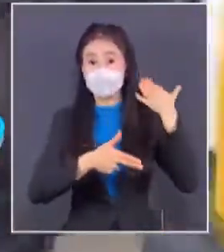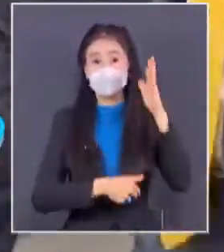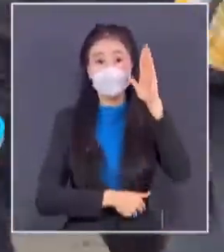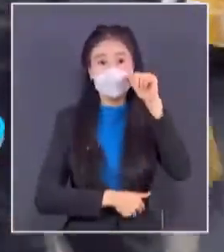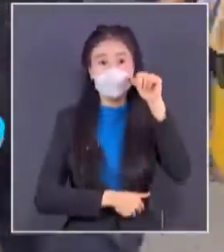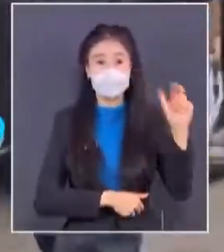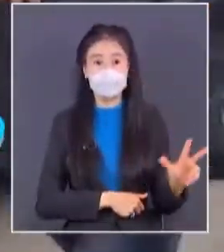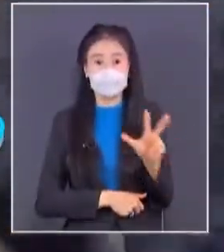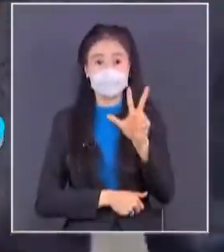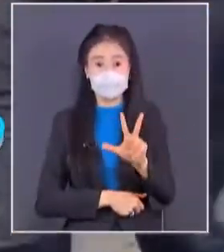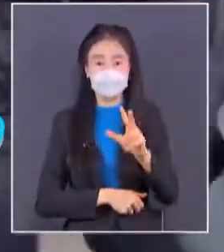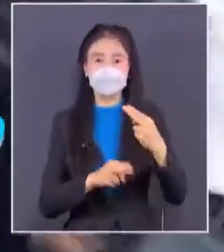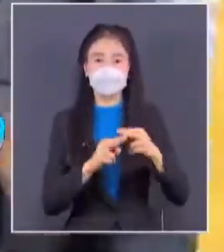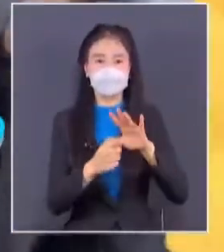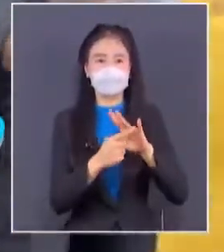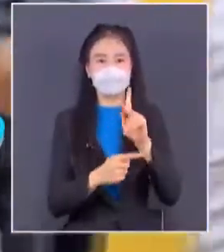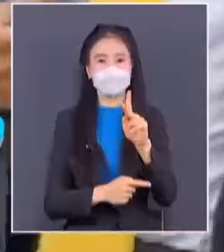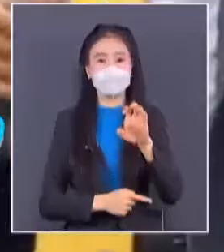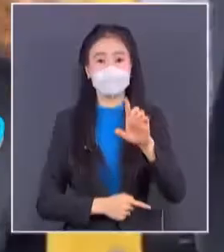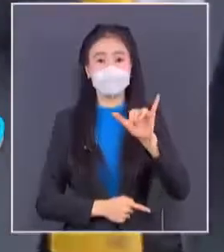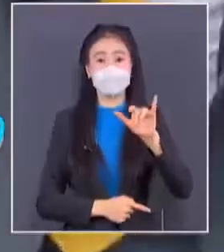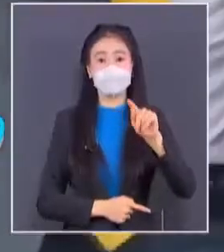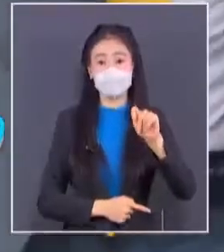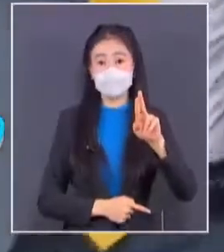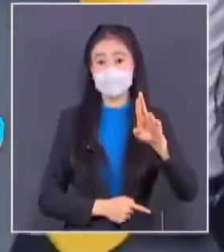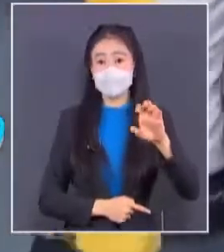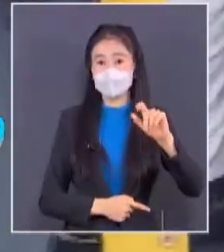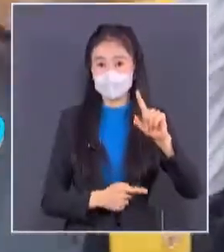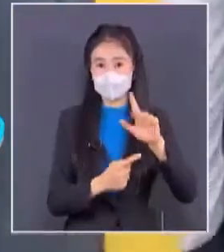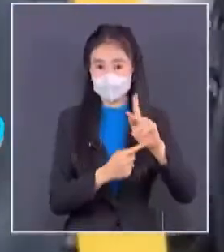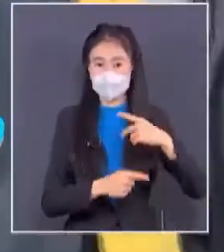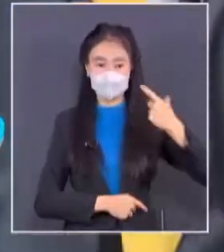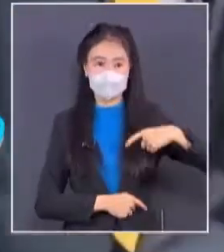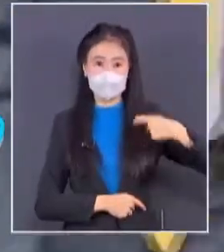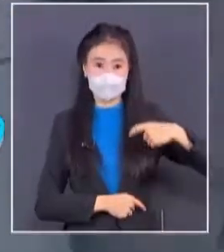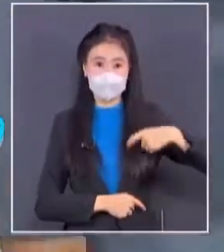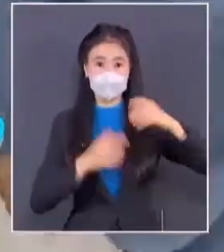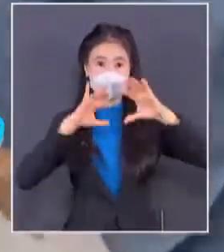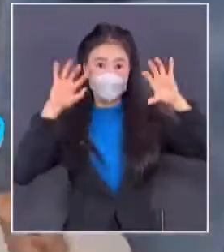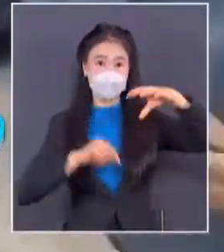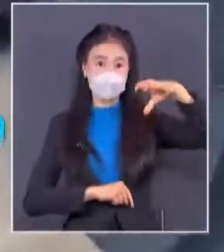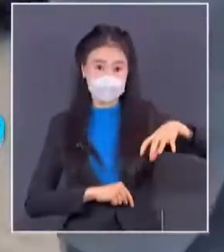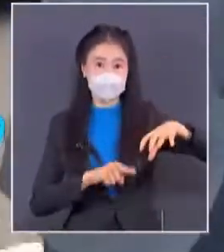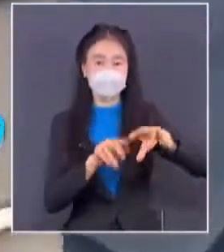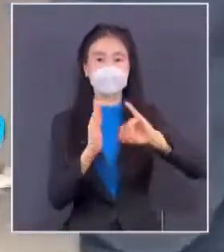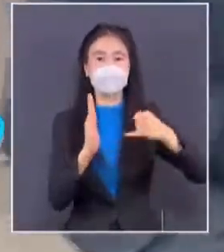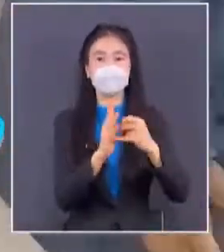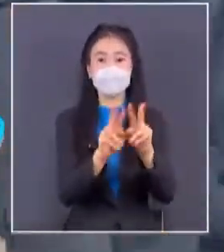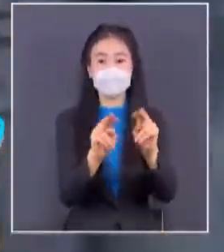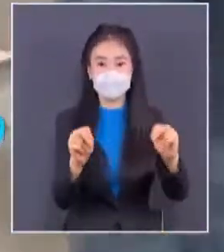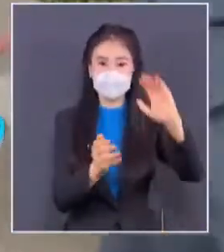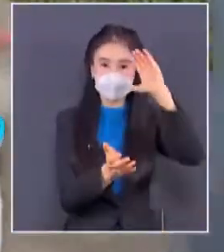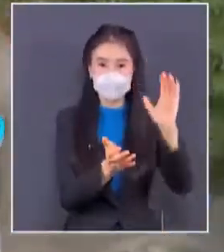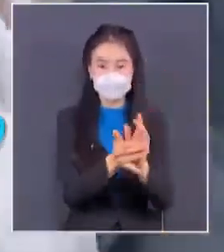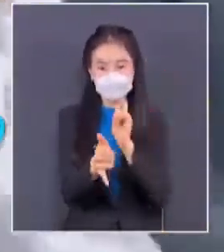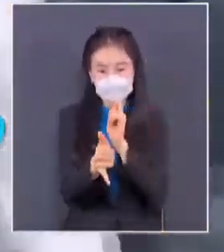พ่อค่ะคุณเกียรติศักดิ์กล่อมสกุลก็เดินทางกันไปที่สำนักงานอัยการจังหวัดนนทบุรีเพื่อไปให้พนักงานสอบสวนสภ.น